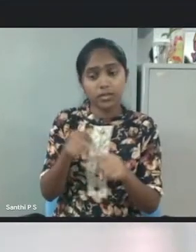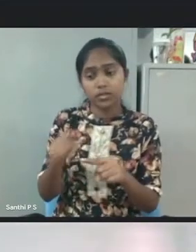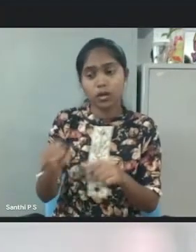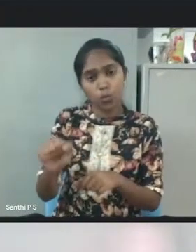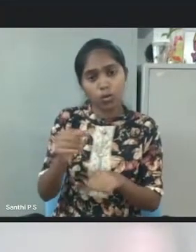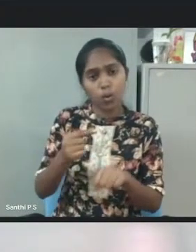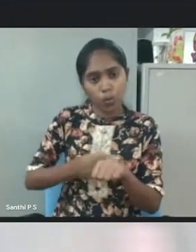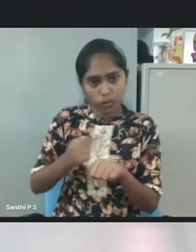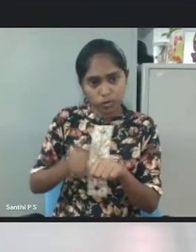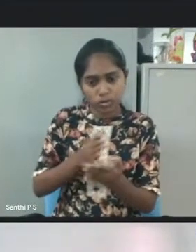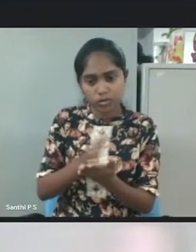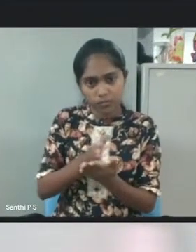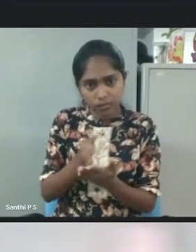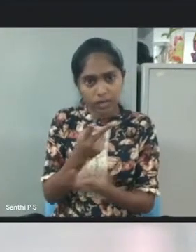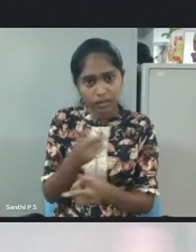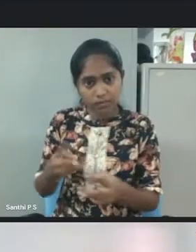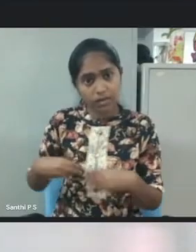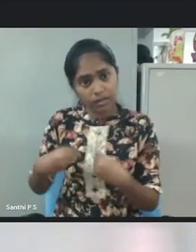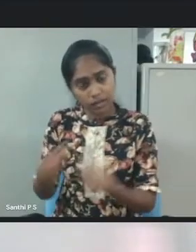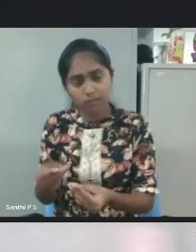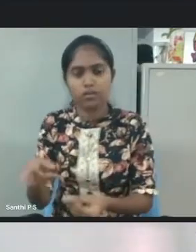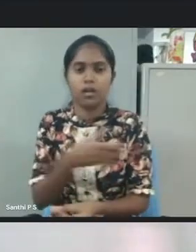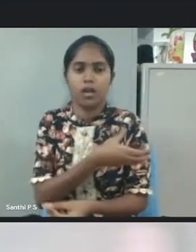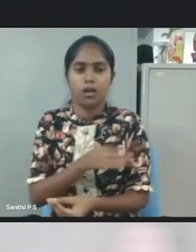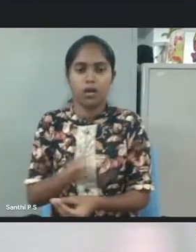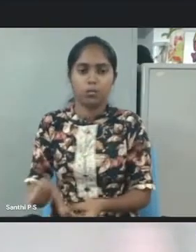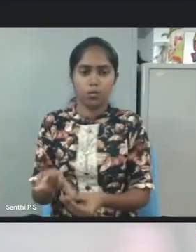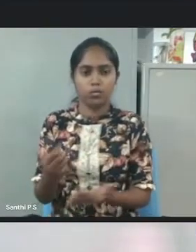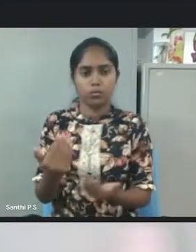ഇതെല്ലാം ലഭ്യമാകുമ്പോഴാണ് ശാക്തീകരണം സംഭവിക്കുന്നത്.